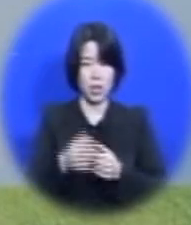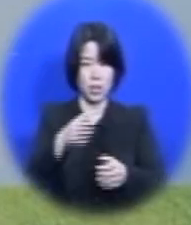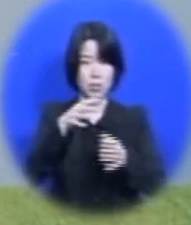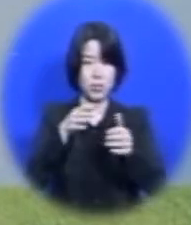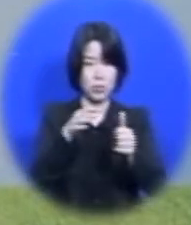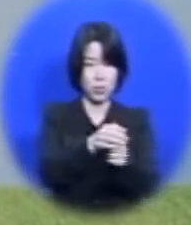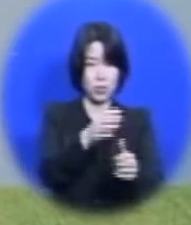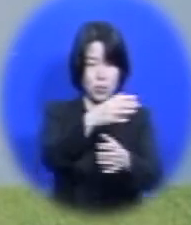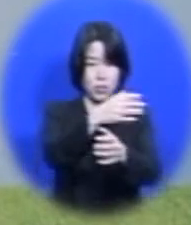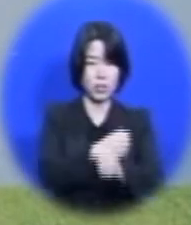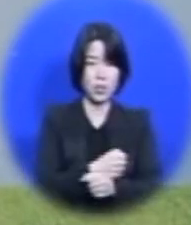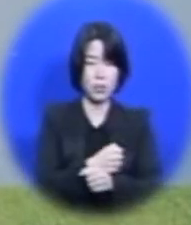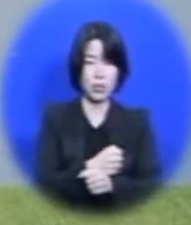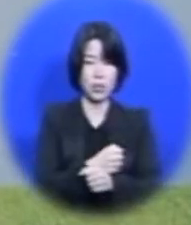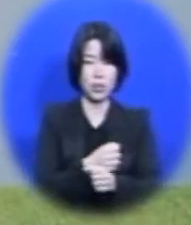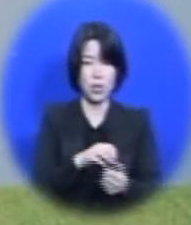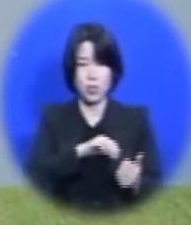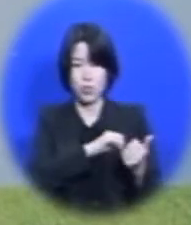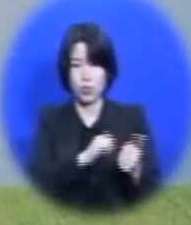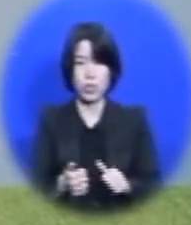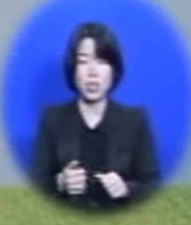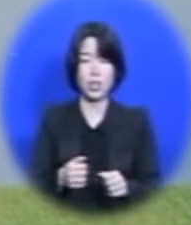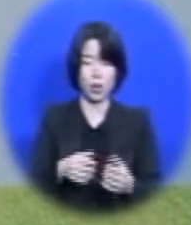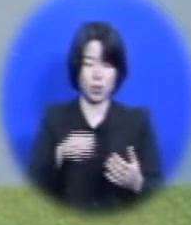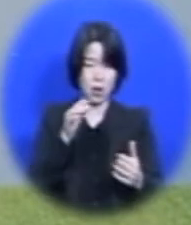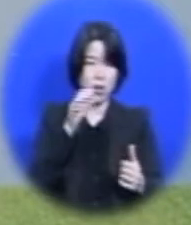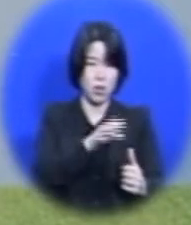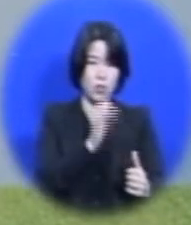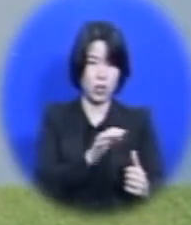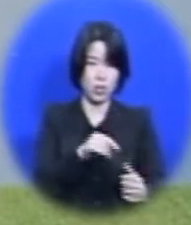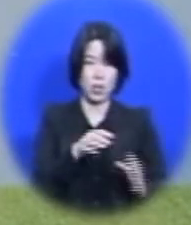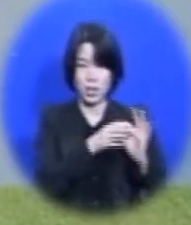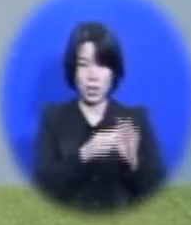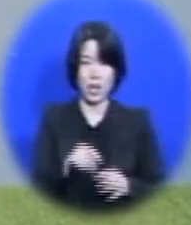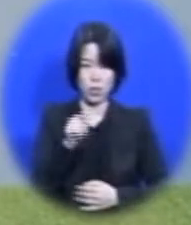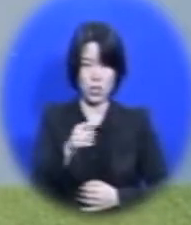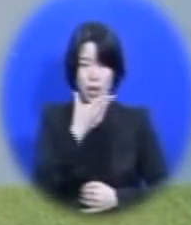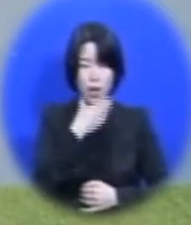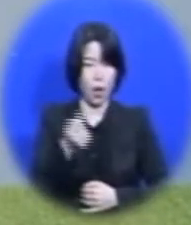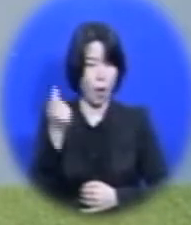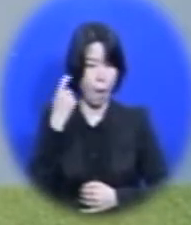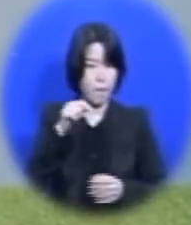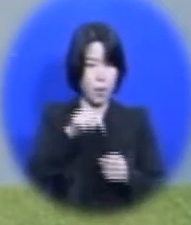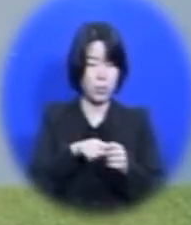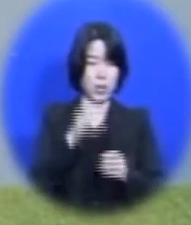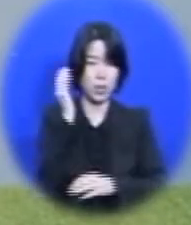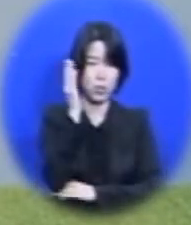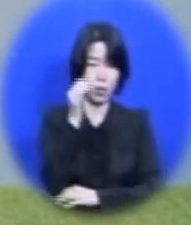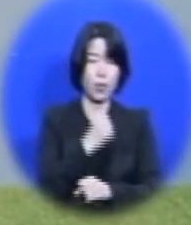체포해서 죽이겠다고 위협을 했습니다. 계속 너가 그렇게 복음적인 설교만 하고